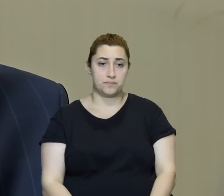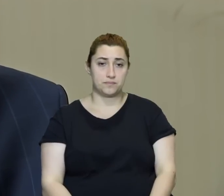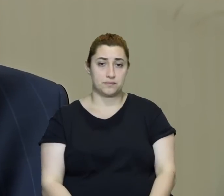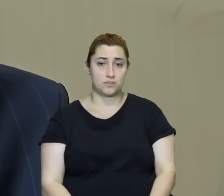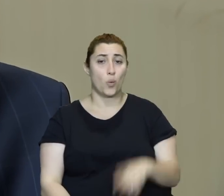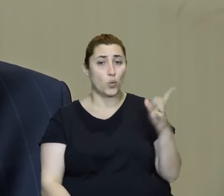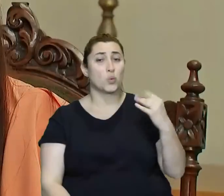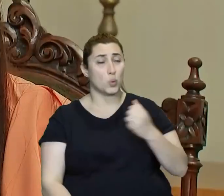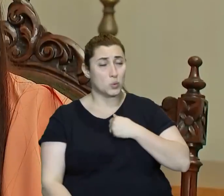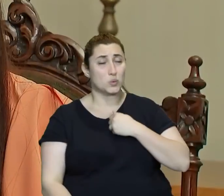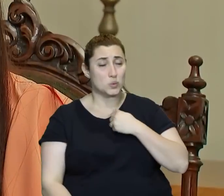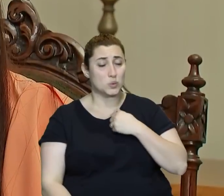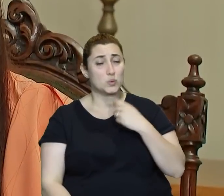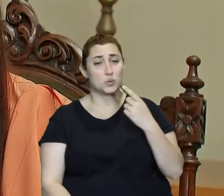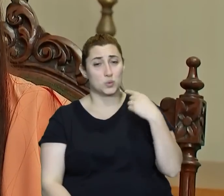Eminim o da çok üzülüyordur.